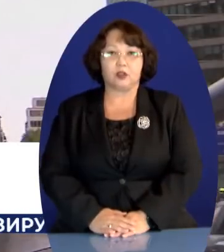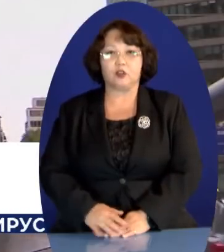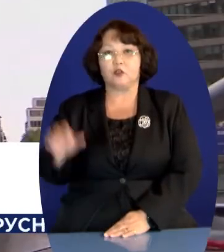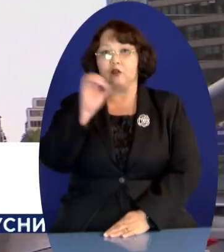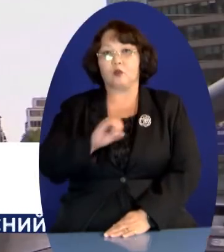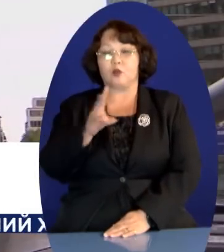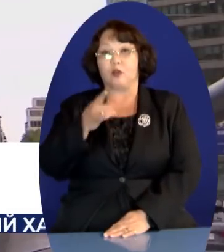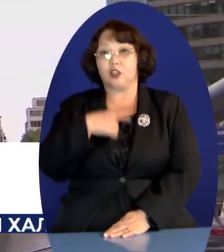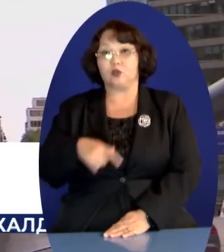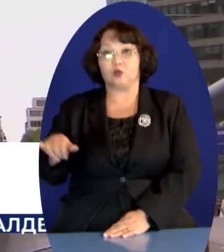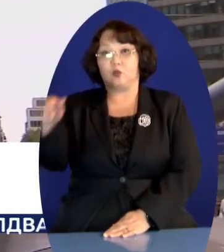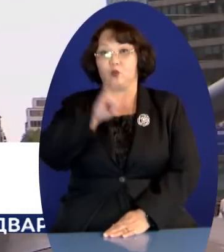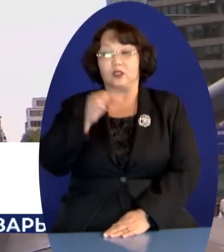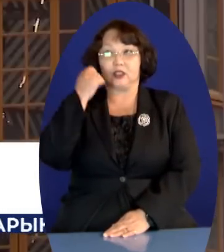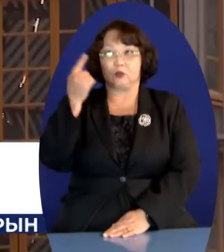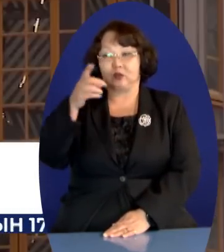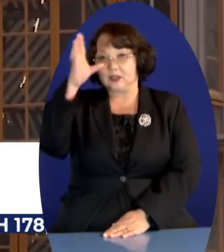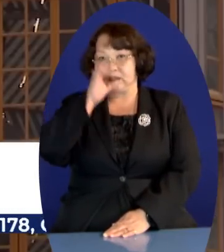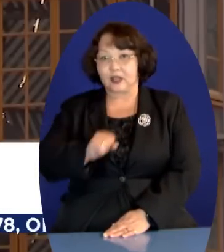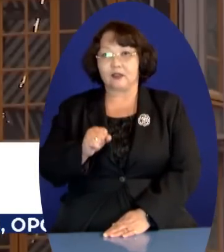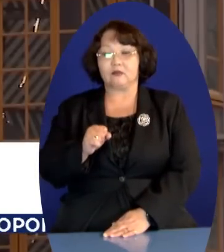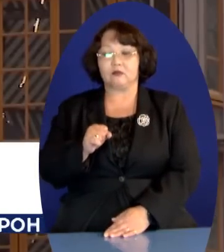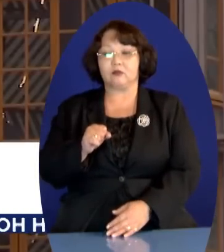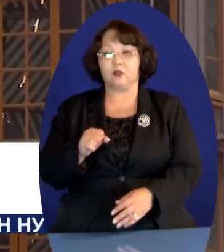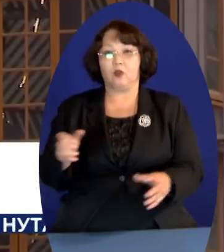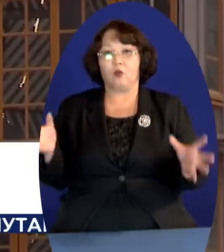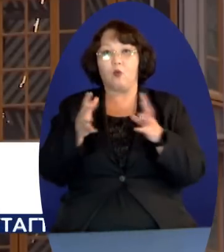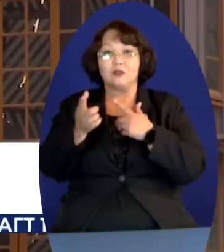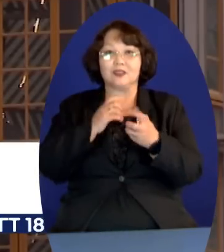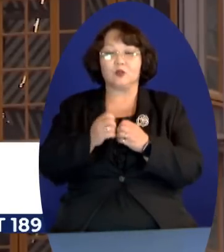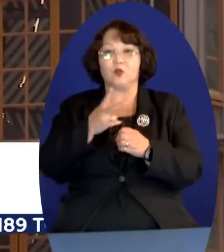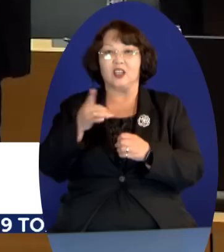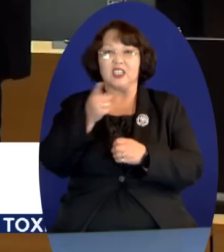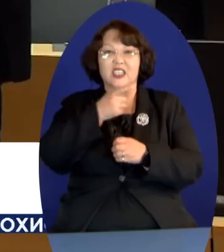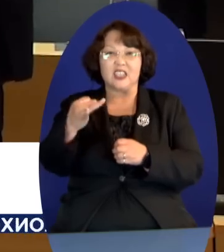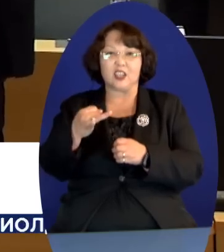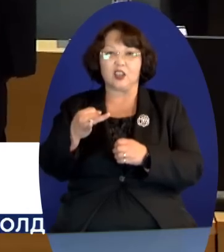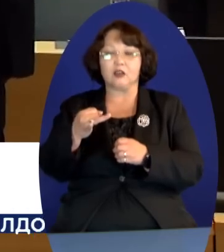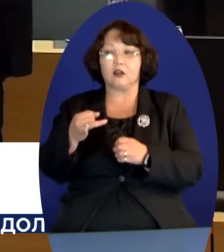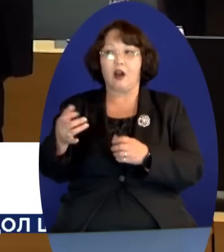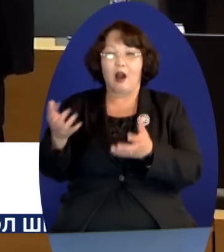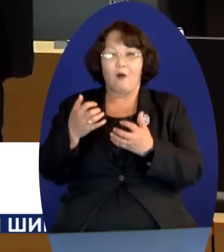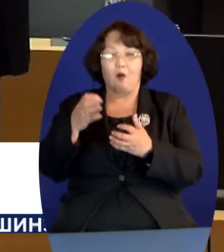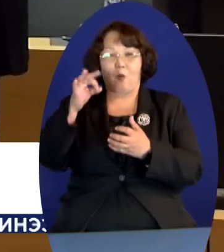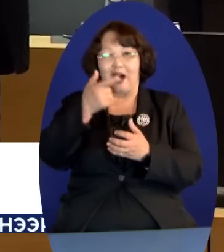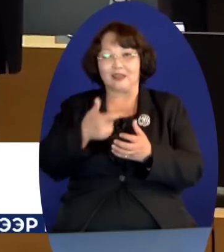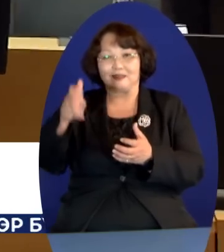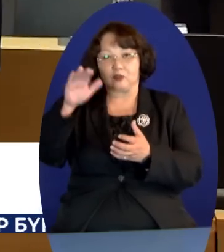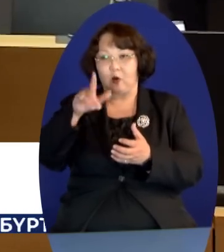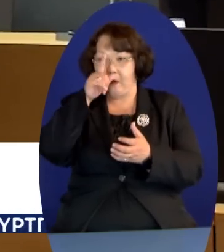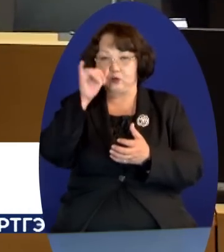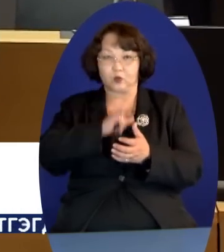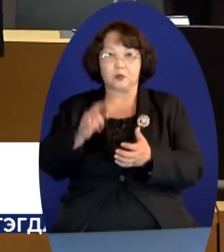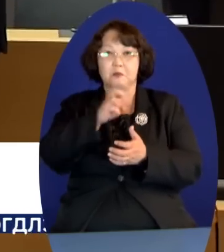Европын холбооны гишүүн улс орнуудын эрчим хүчний сайднаар Брюссель хотноо болсон уулзалтын үеэр хин хэрэглээгээ танахаар тохиролцжээ. Энэ нь Оросоос байгалийн